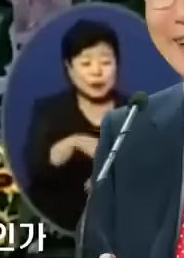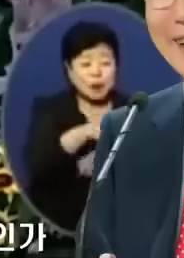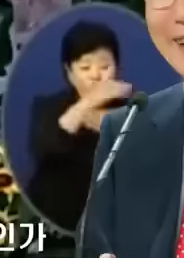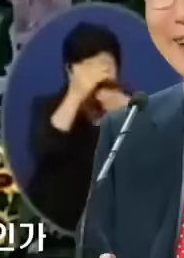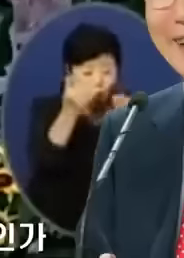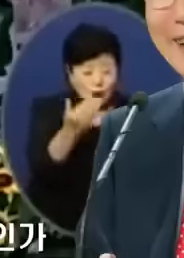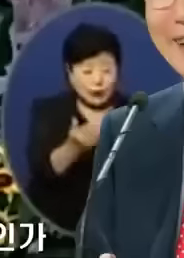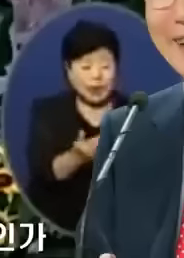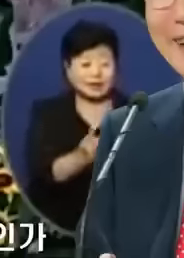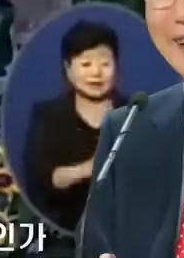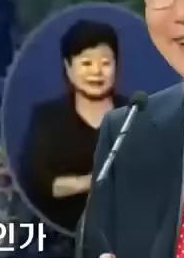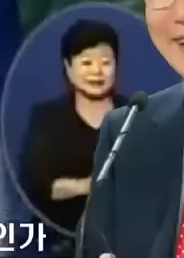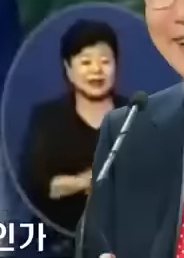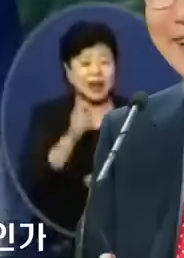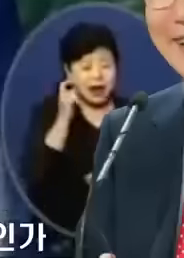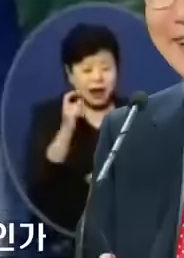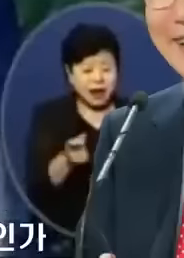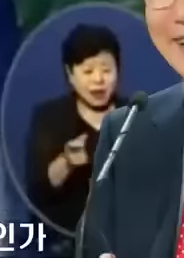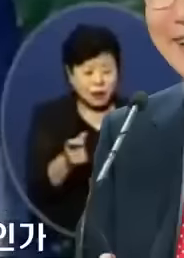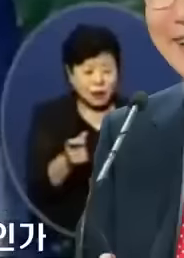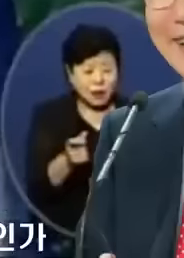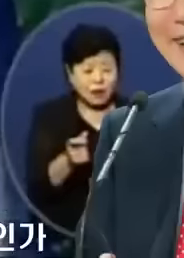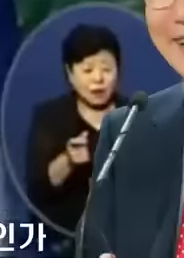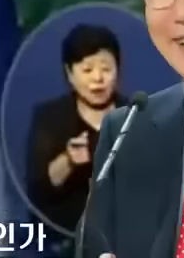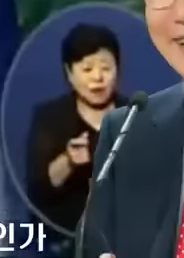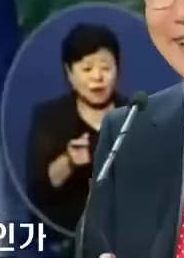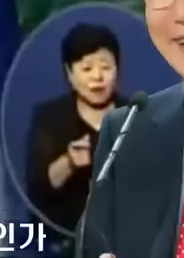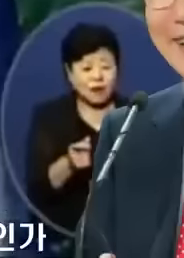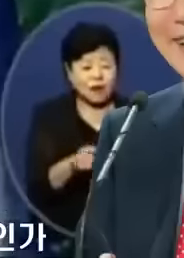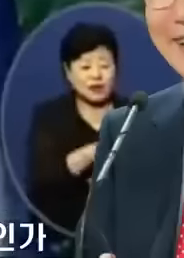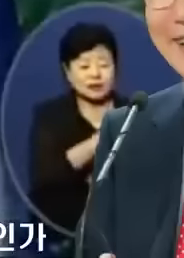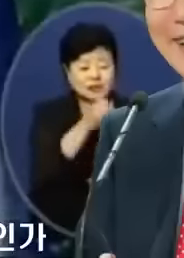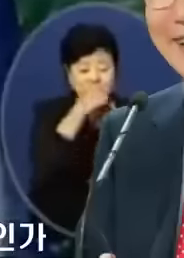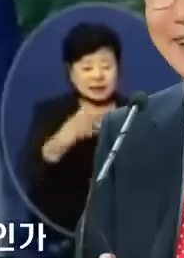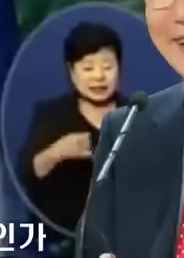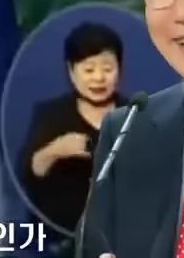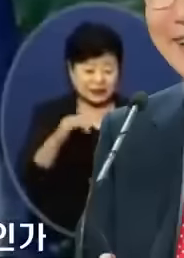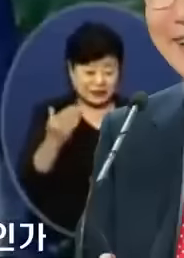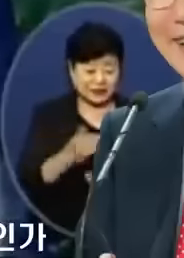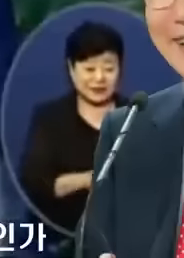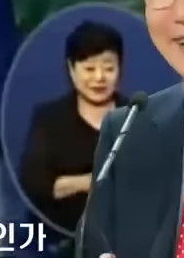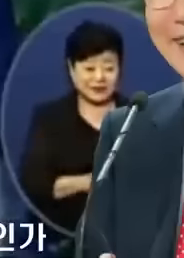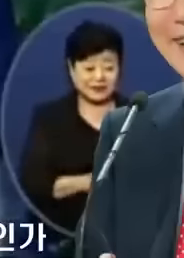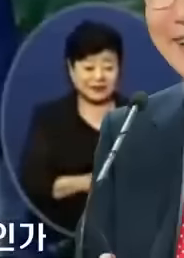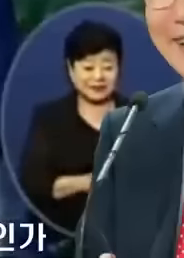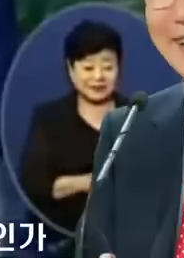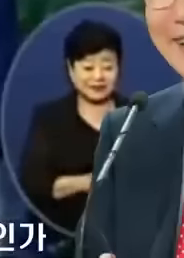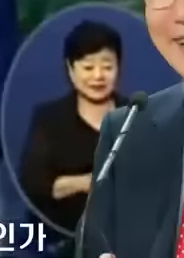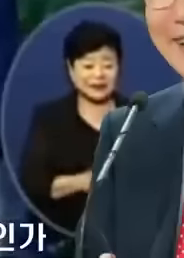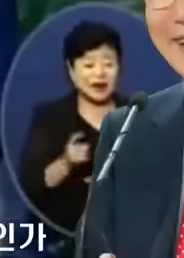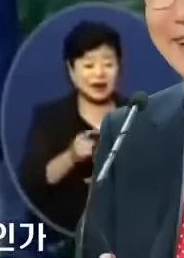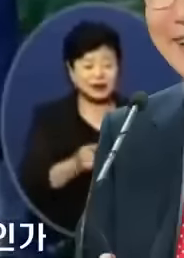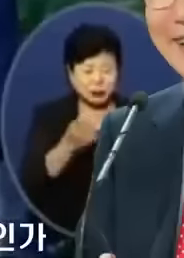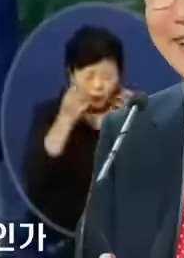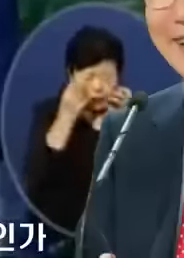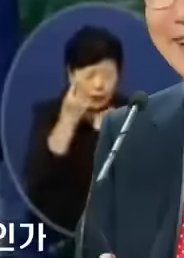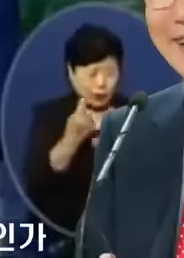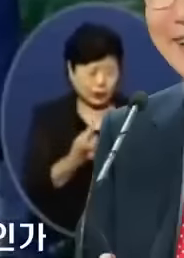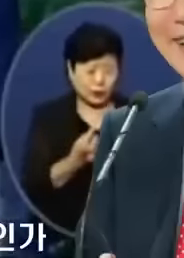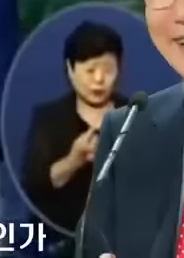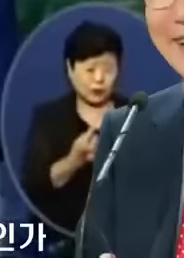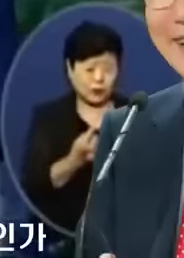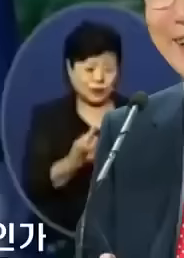모두가 다 강하고 능력 있는 자녀가 되어서 어떤 고난이